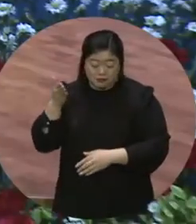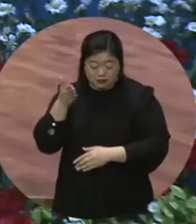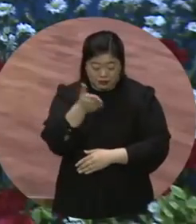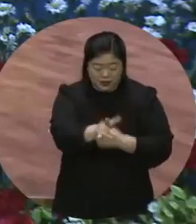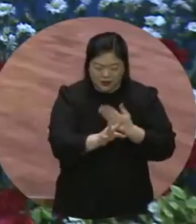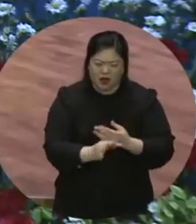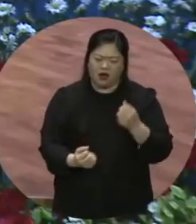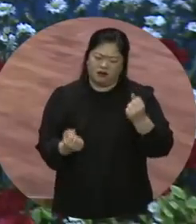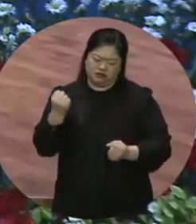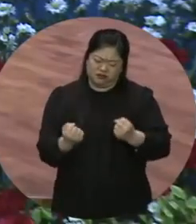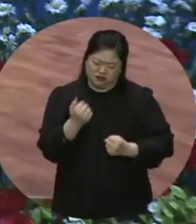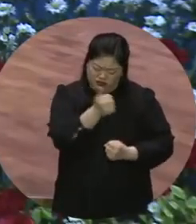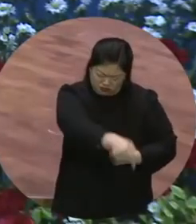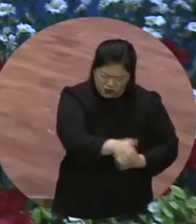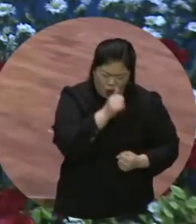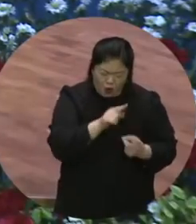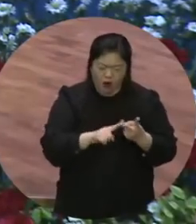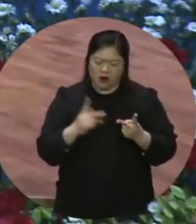양심.